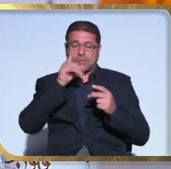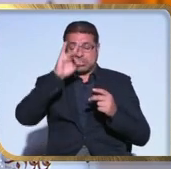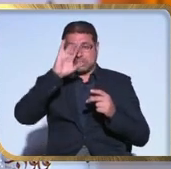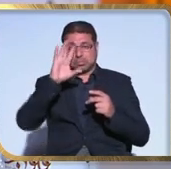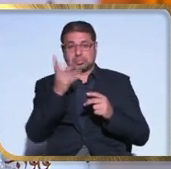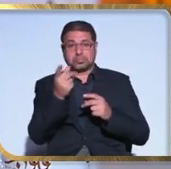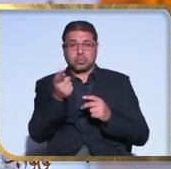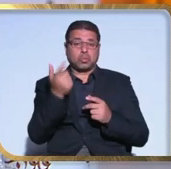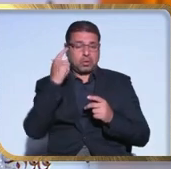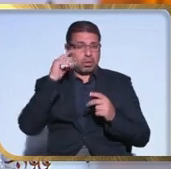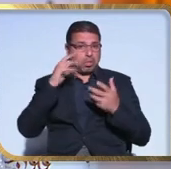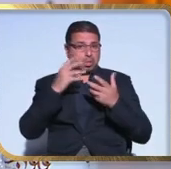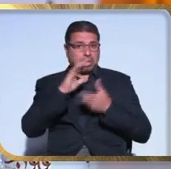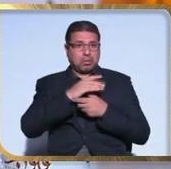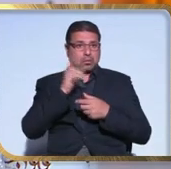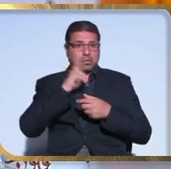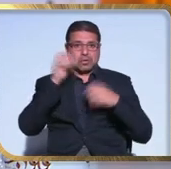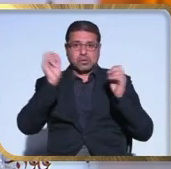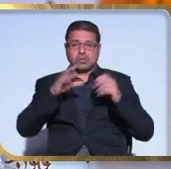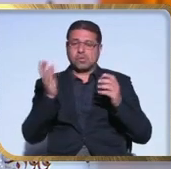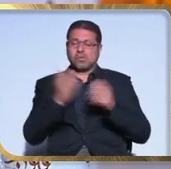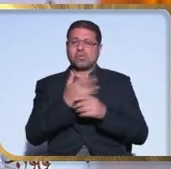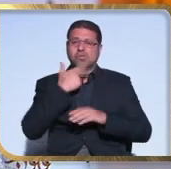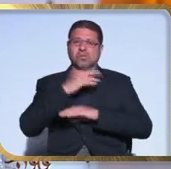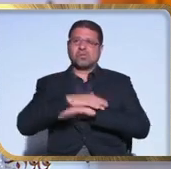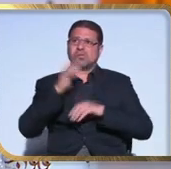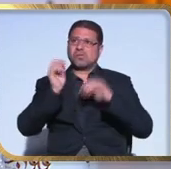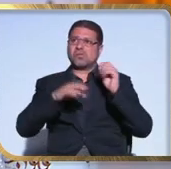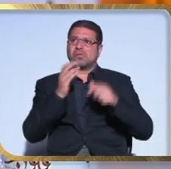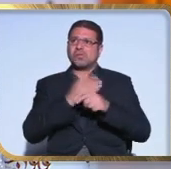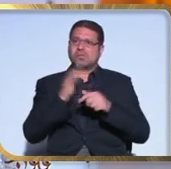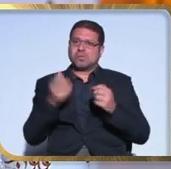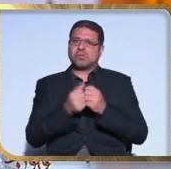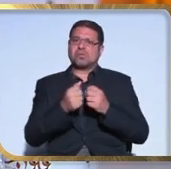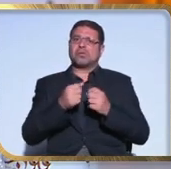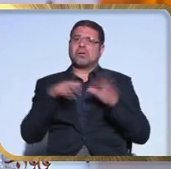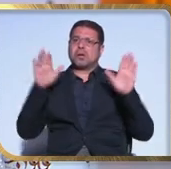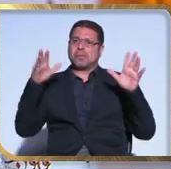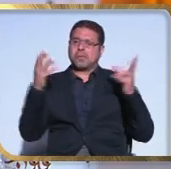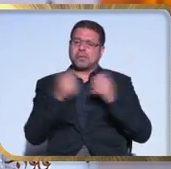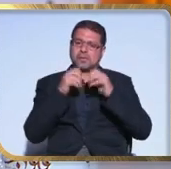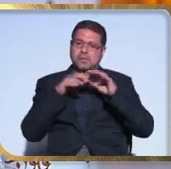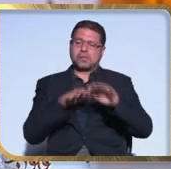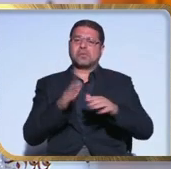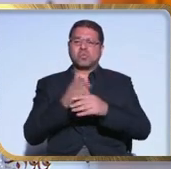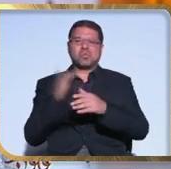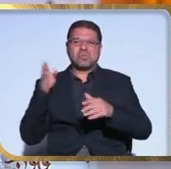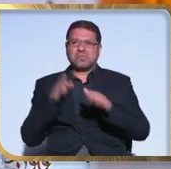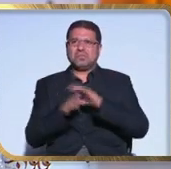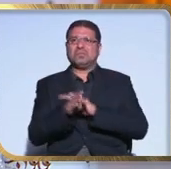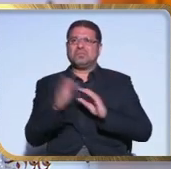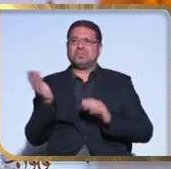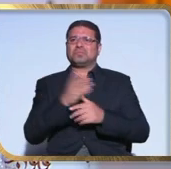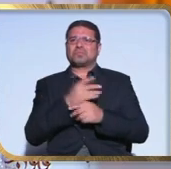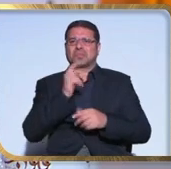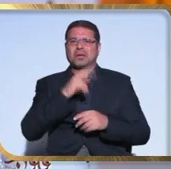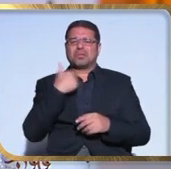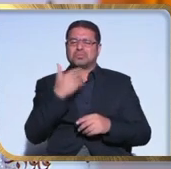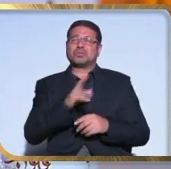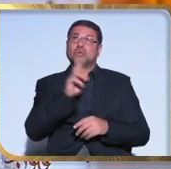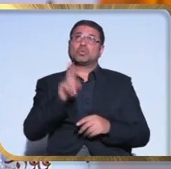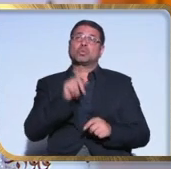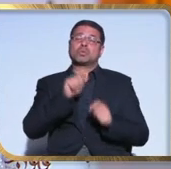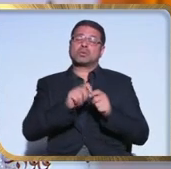ا مش جاي ببركات بقى الصالحين اللي هم بيبقوا بقى معهم الملائكه الكرام لا داخل باشياء اخرى نسال